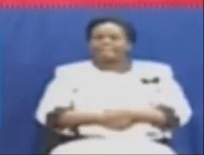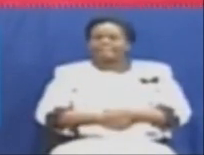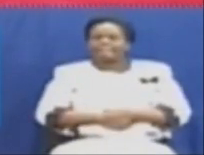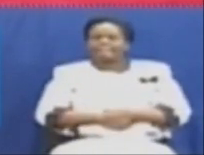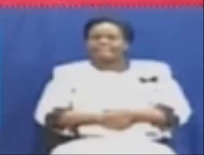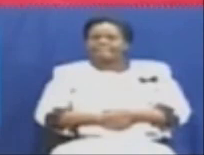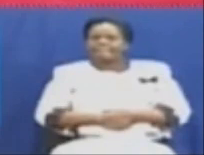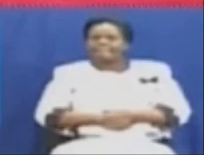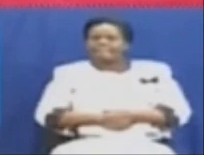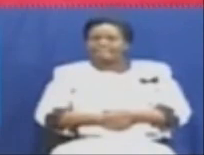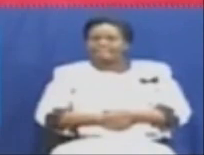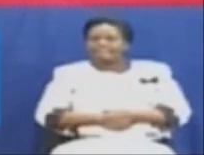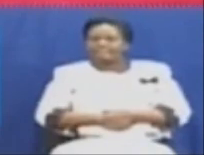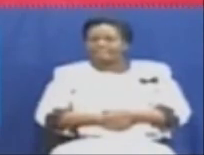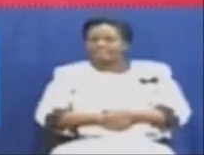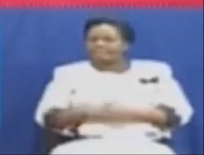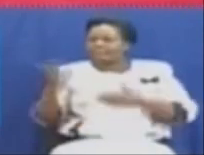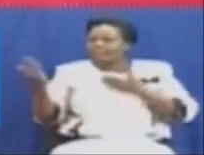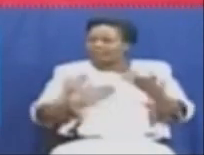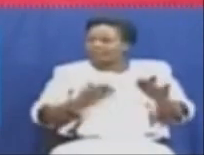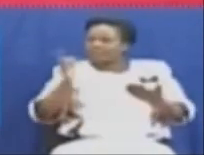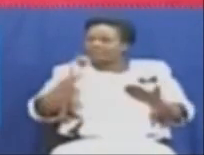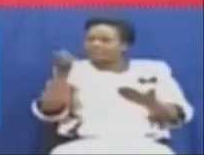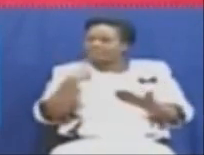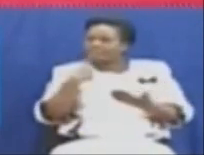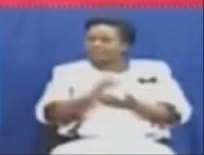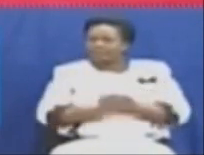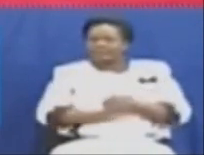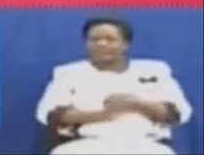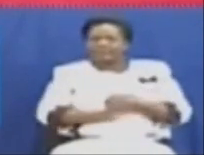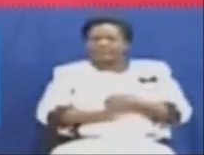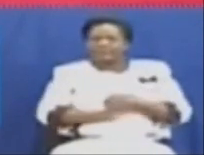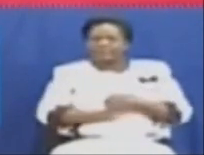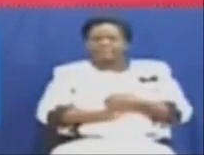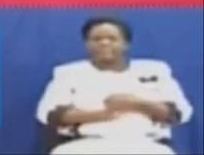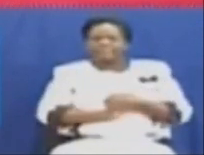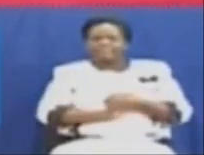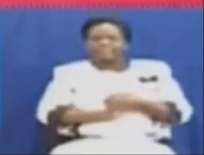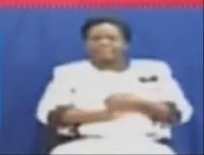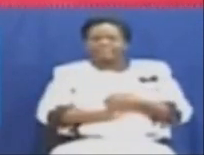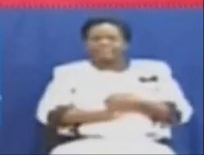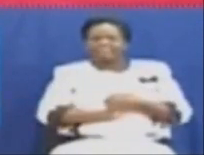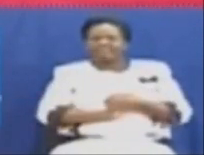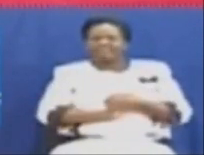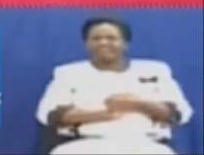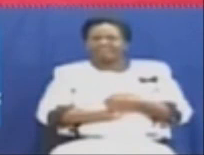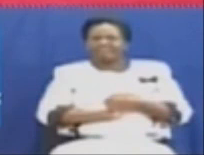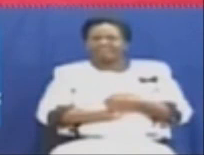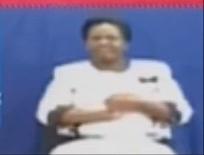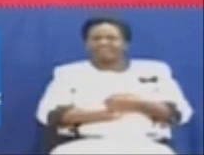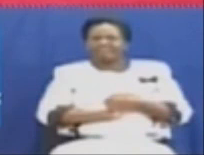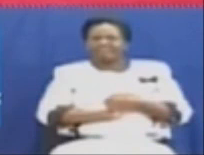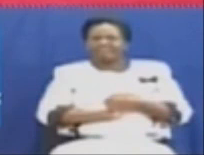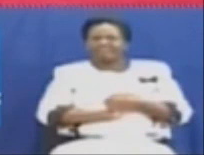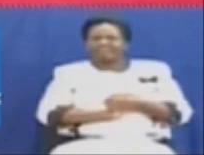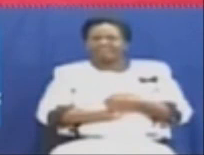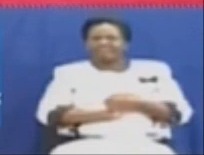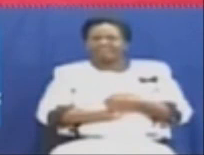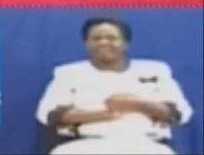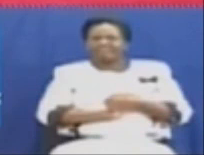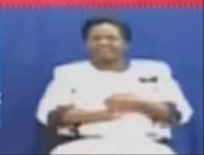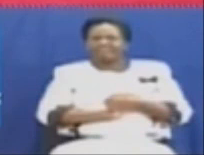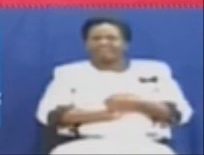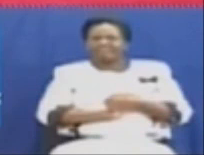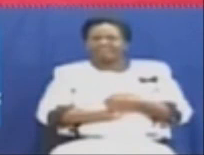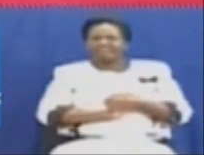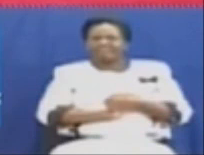sita, lakini katika mwenendo wa utekelezaji wa mradi wenyewe inaonekana mpaka mwezi wa sita kuna miradi ambayo itakuwa haijakamilika. Mheshimiwa Waziri Mkuu,